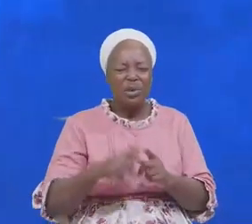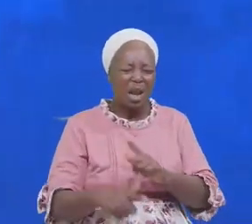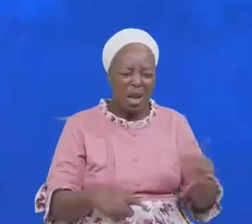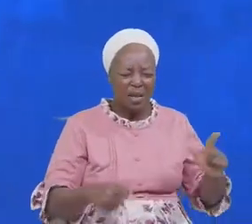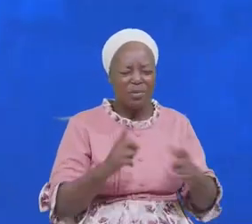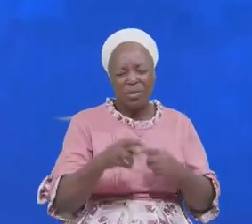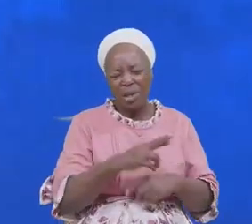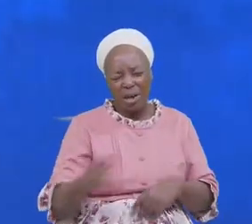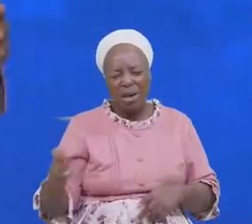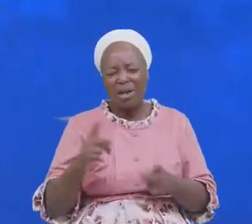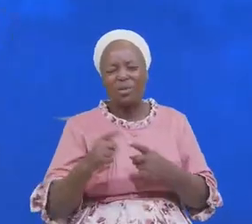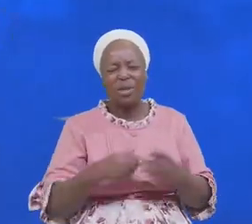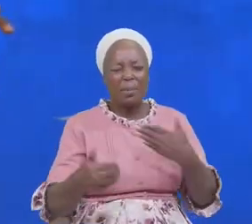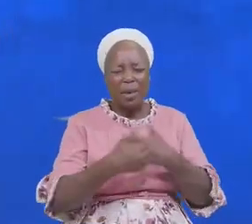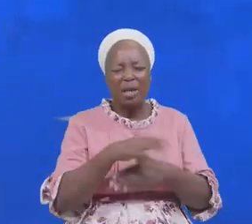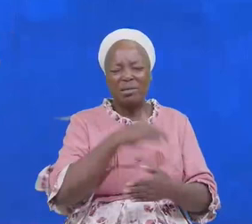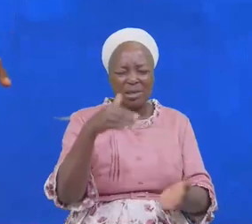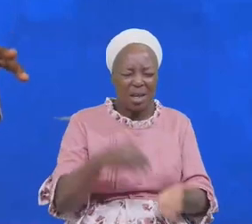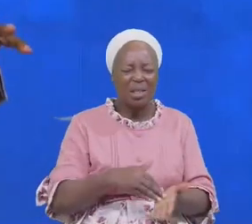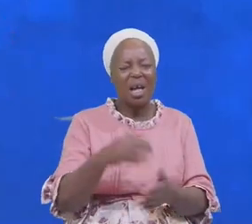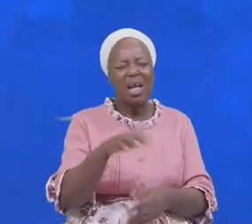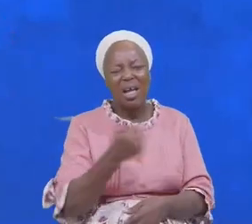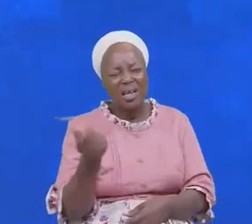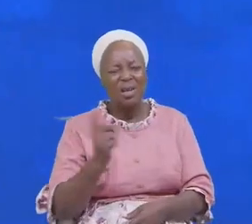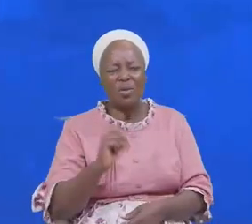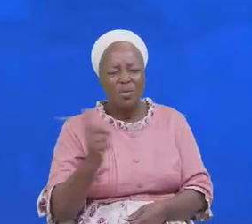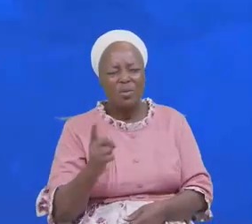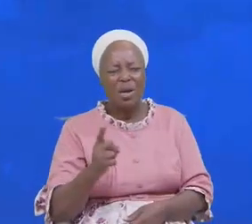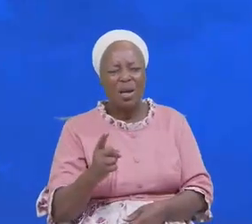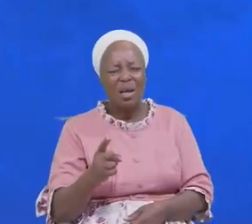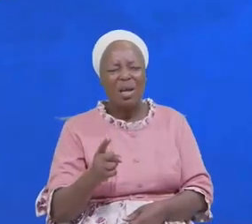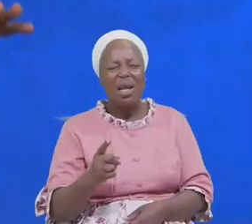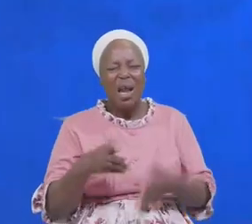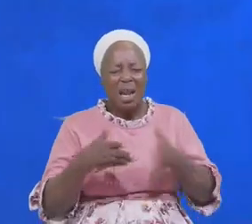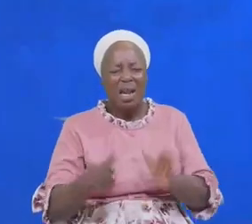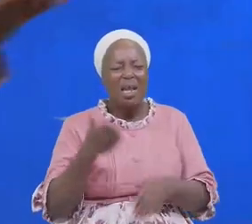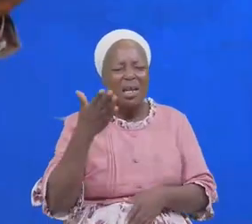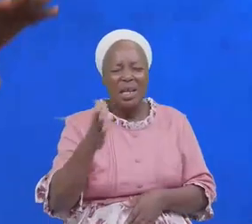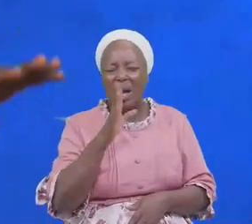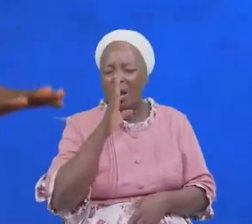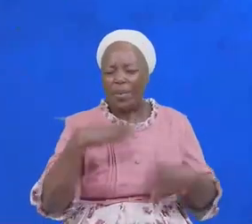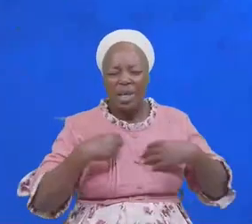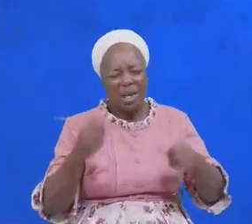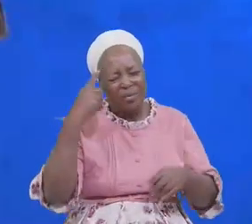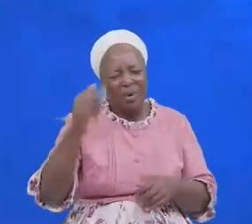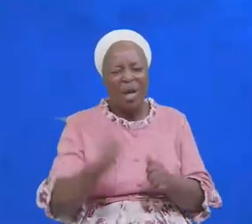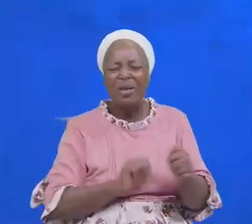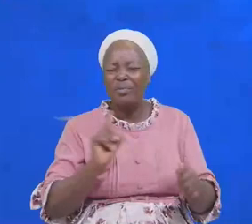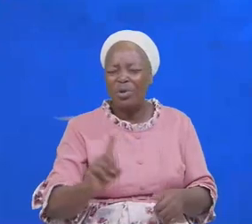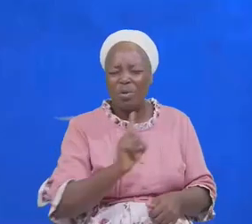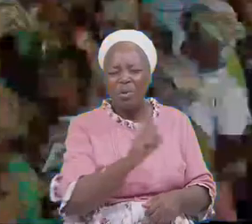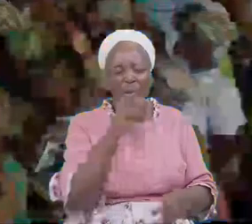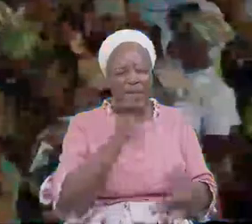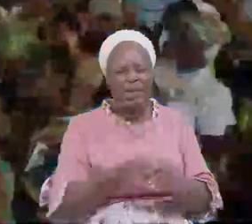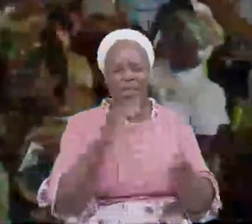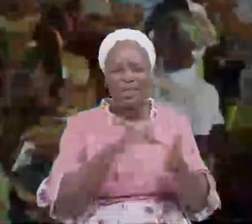À gauche, à droite, derrière, devant, à gauche, à droite, partout, qui est la guérison pour tout le monde,